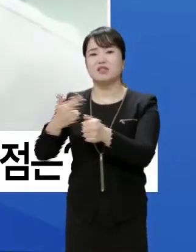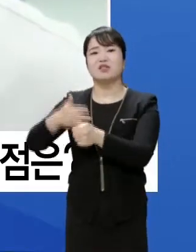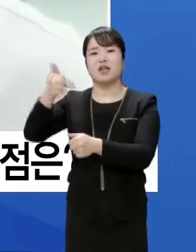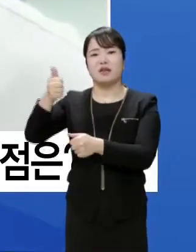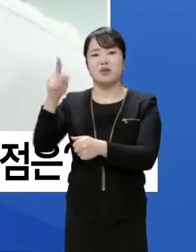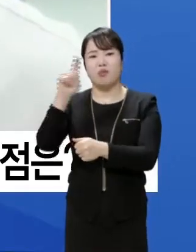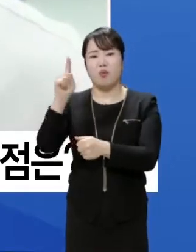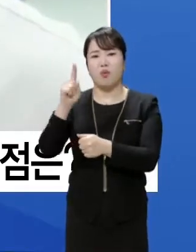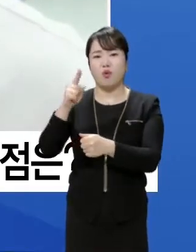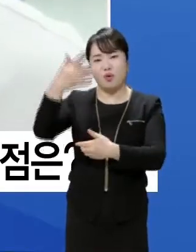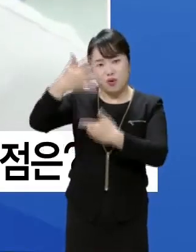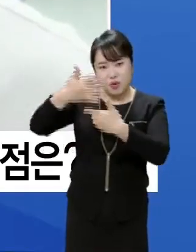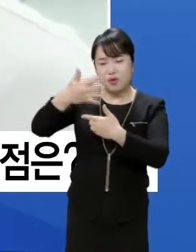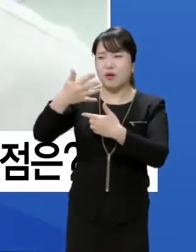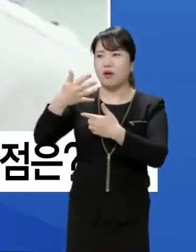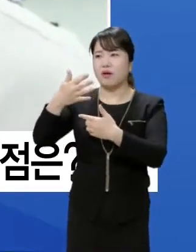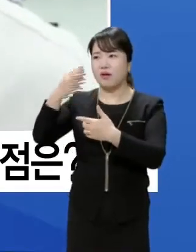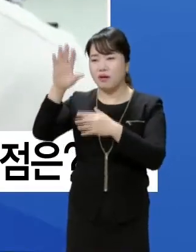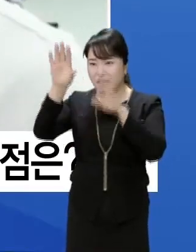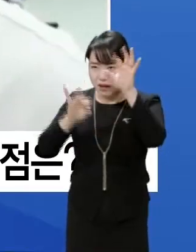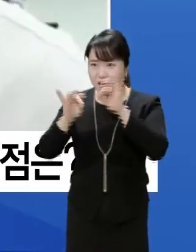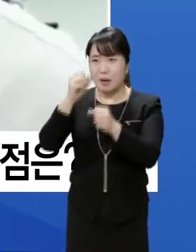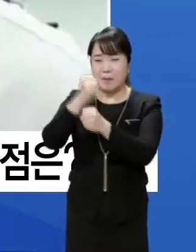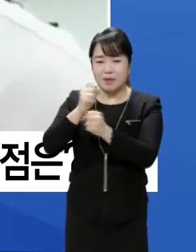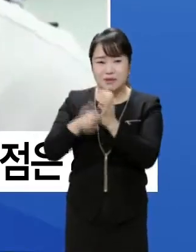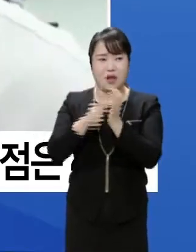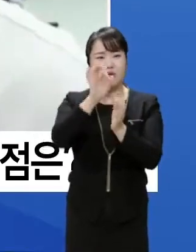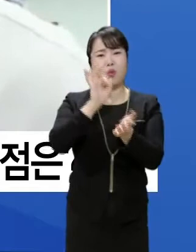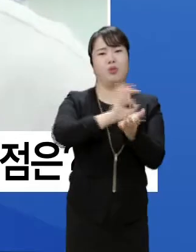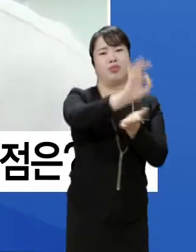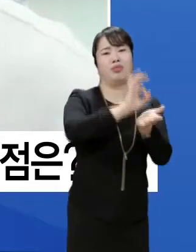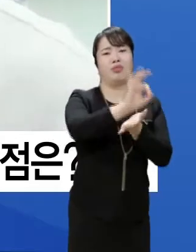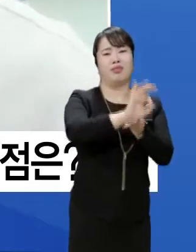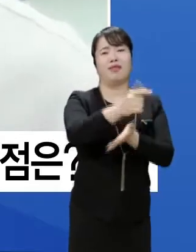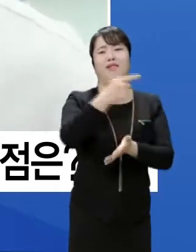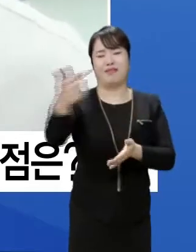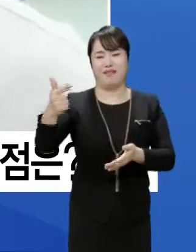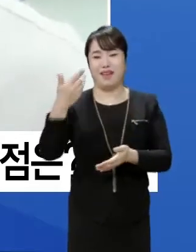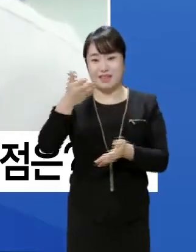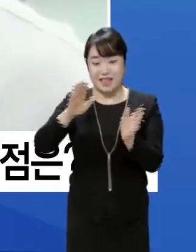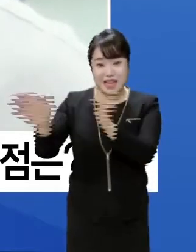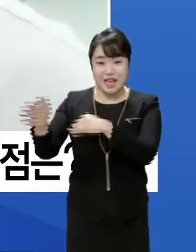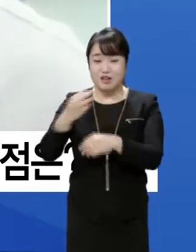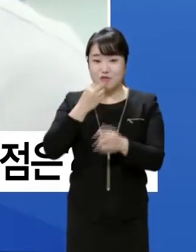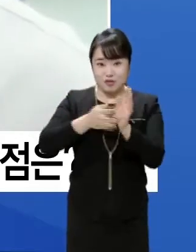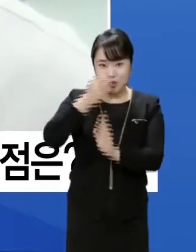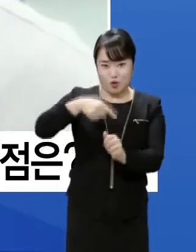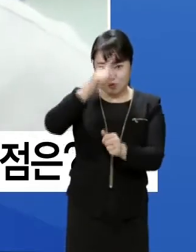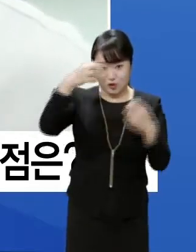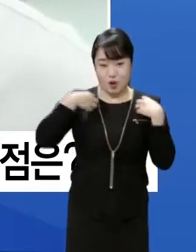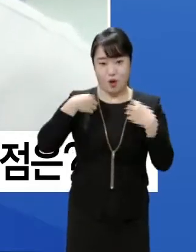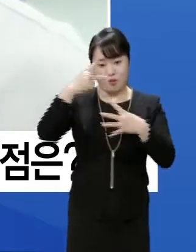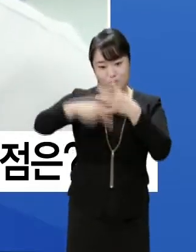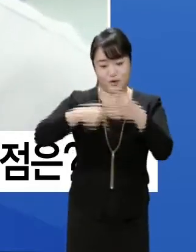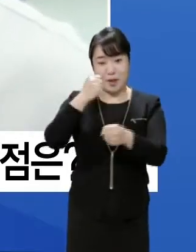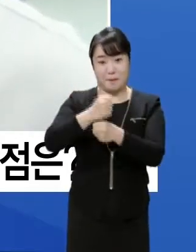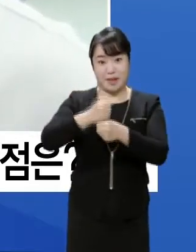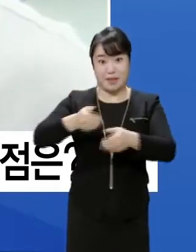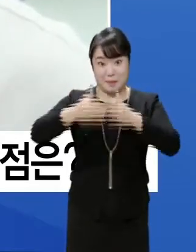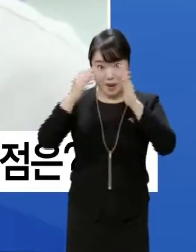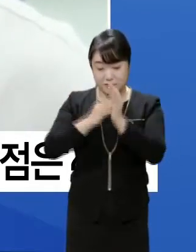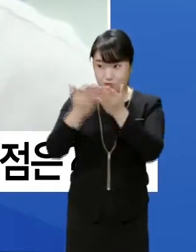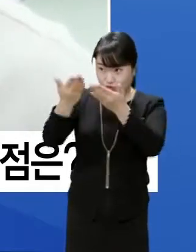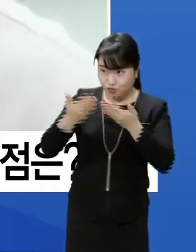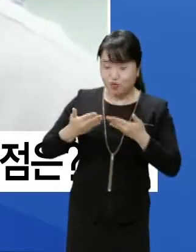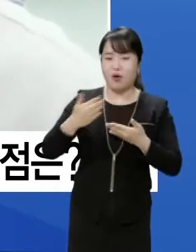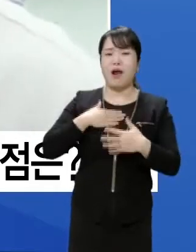도구를 사용하시면서 직접 돈을 내고 사용을 하시기도 하고요. 그런데 서울시 교육청에서 이렇게 시스템을 개발하면 안정적으로 저희가 사용할 수